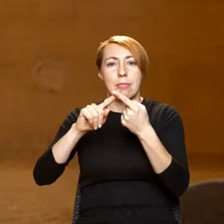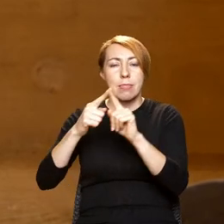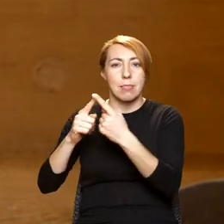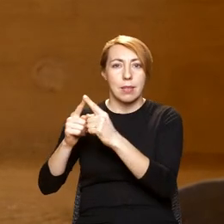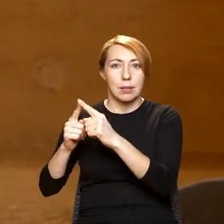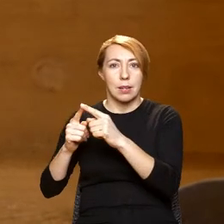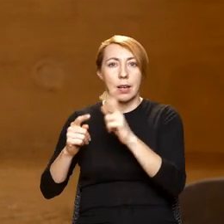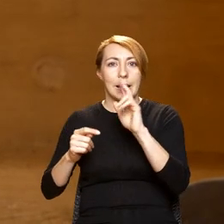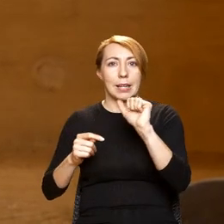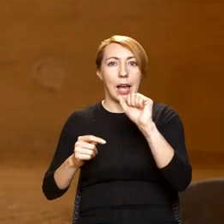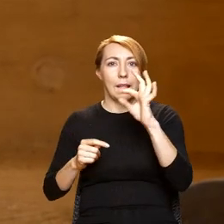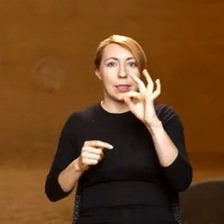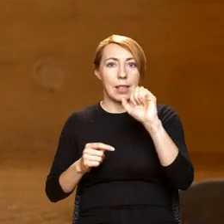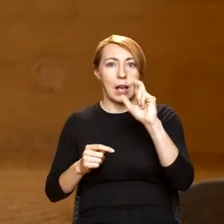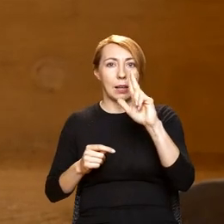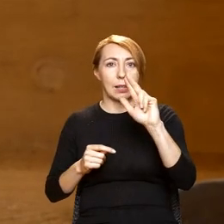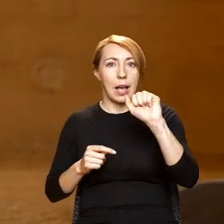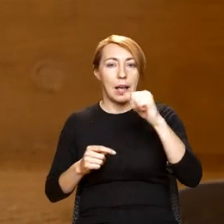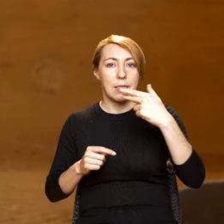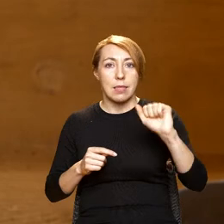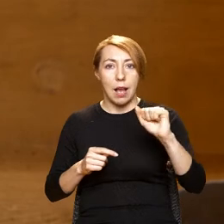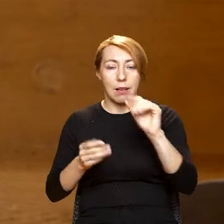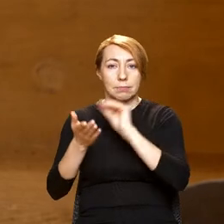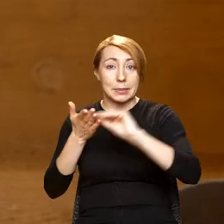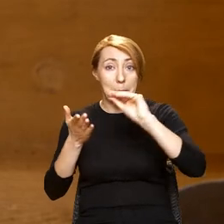sylabariuszem katakana, można